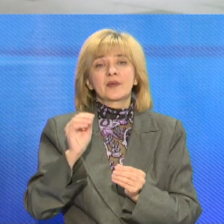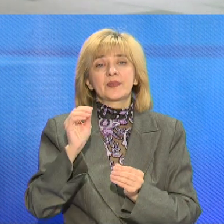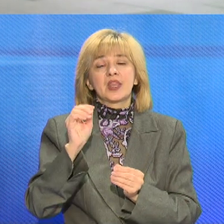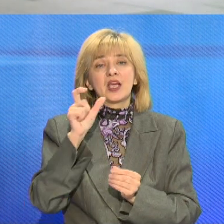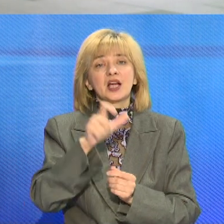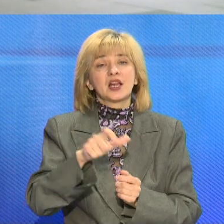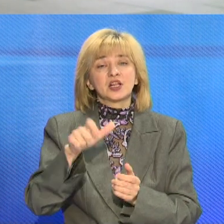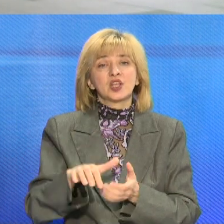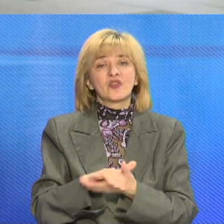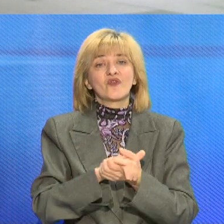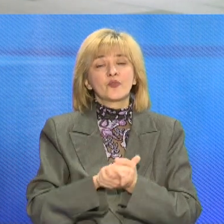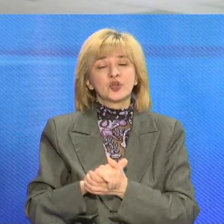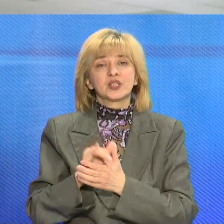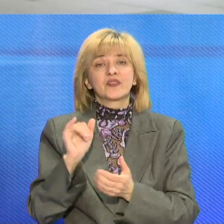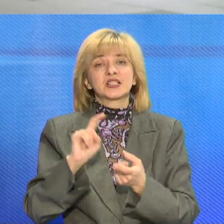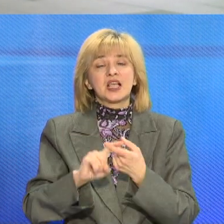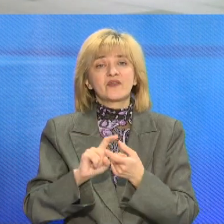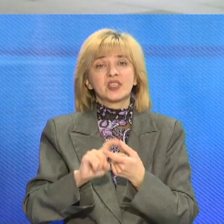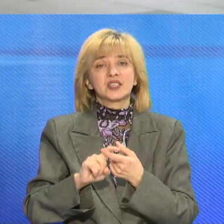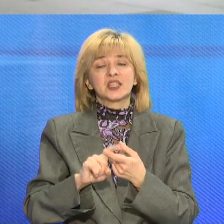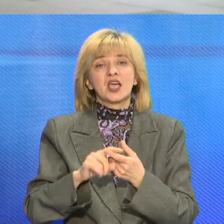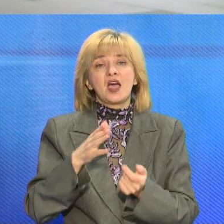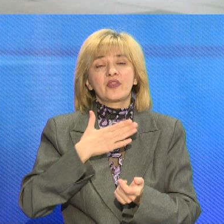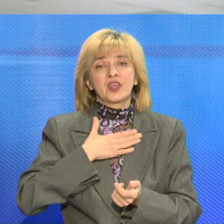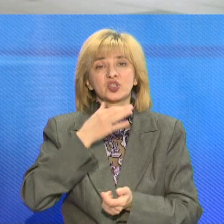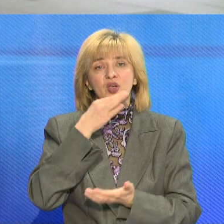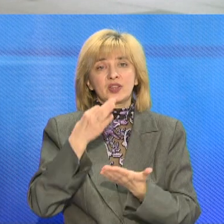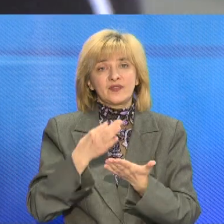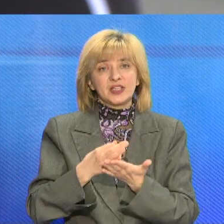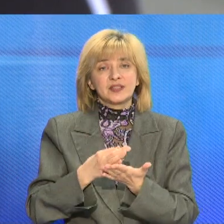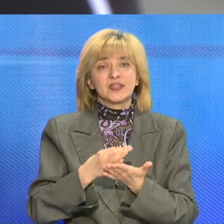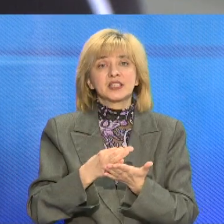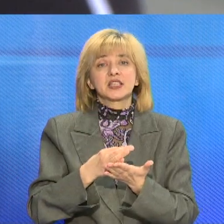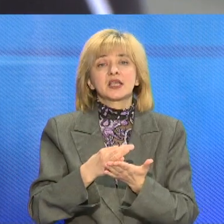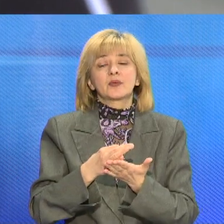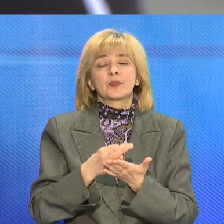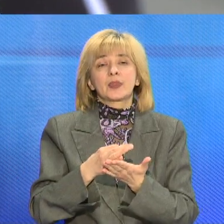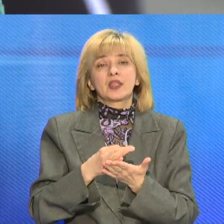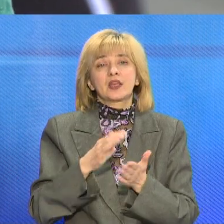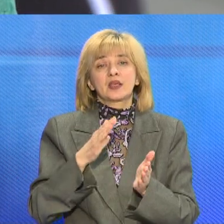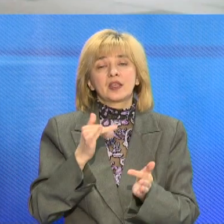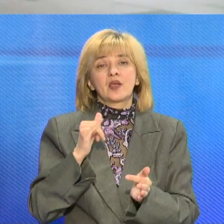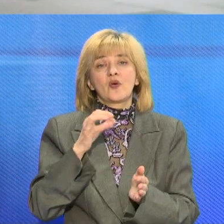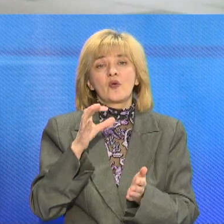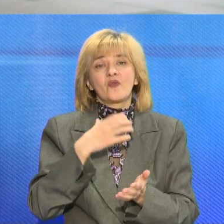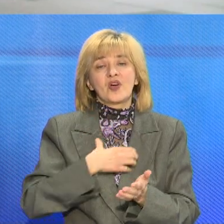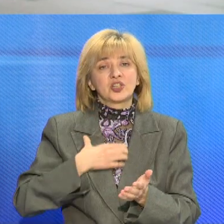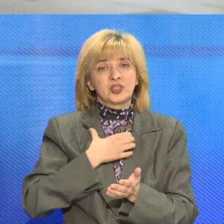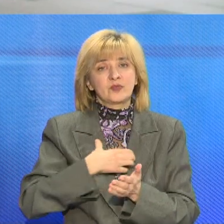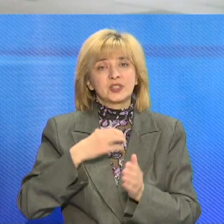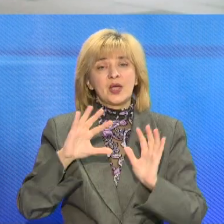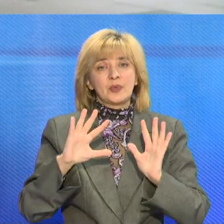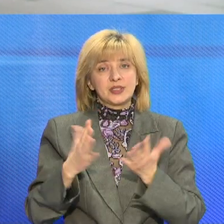благополучие граждан зависит от, скажем так, нашей ответственности, от нашей осознания нашей роли именно в предстоящем важном событии. Что касается